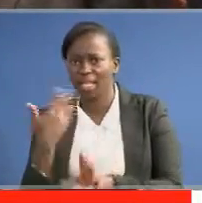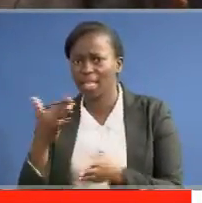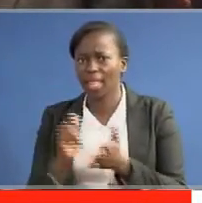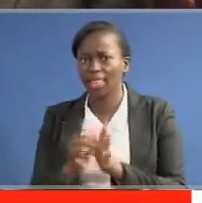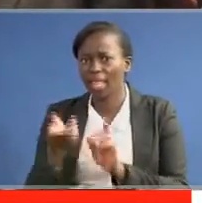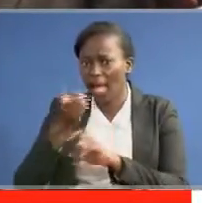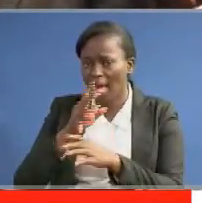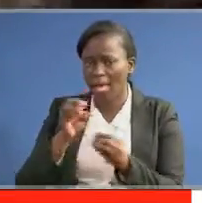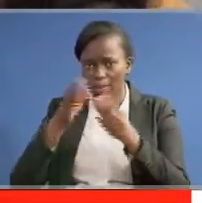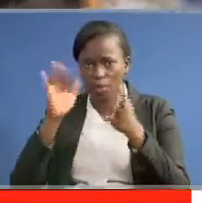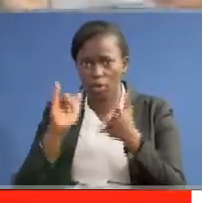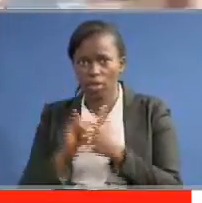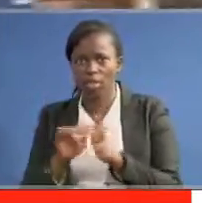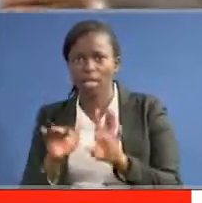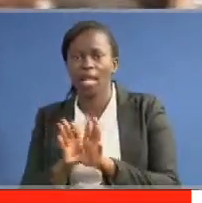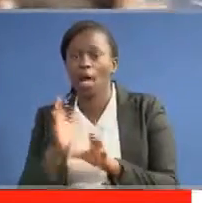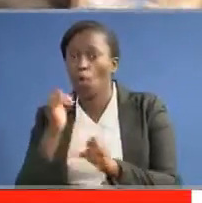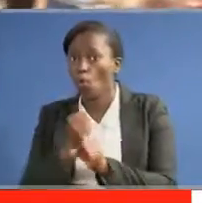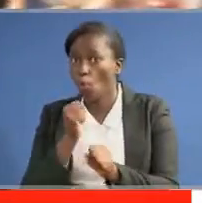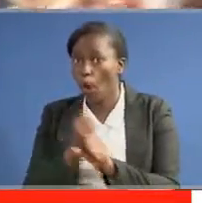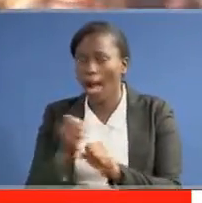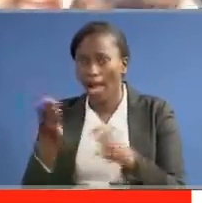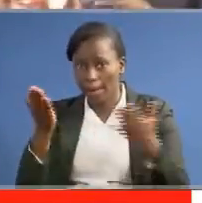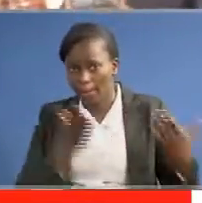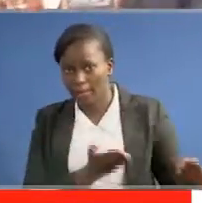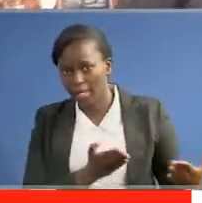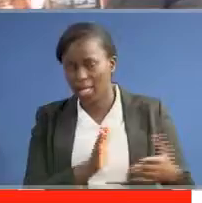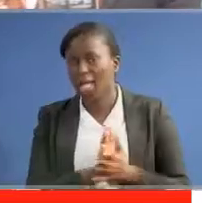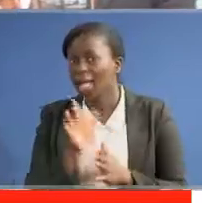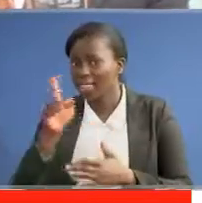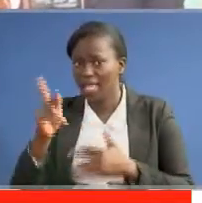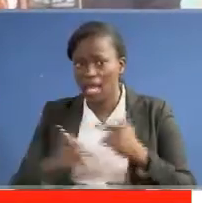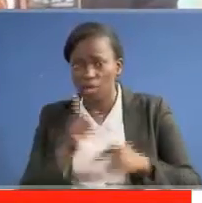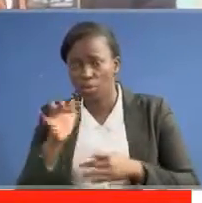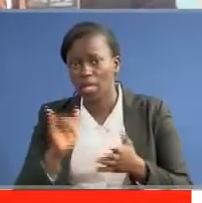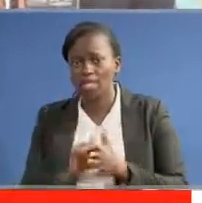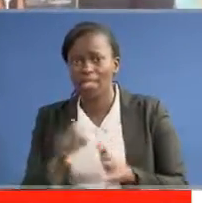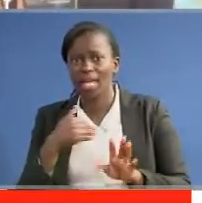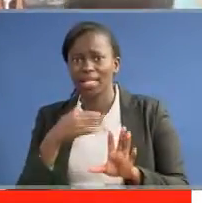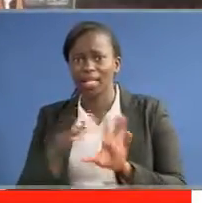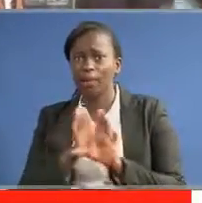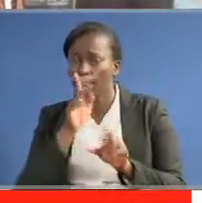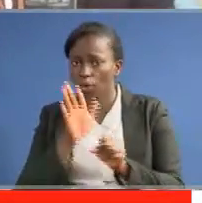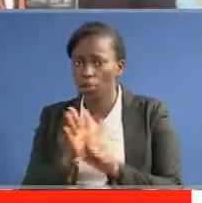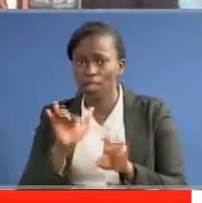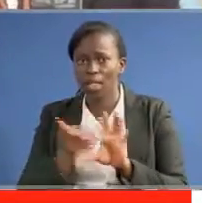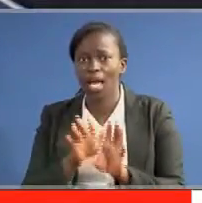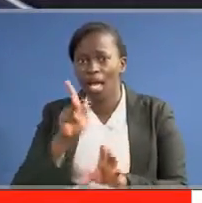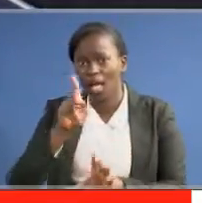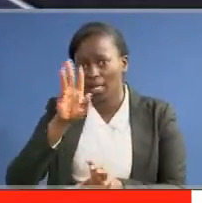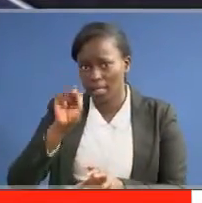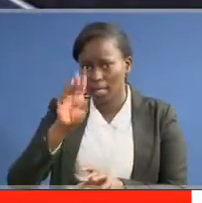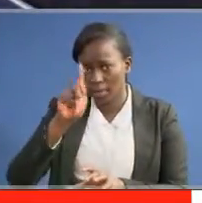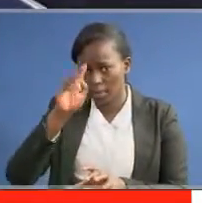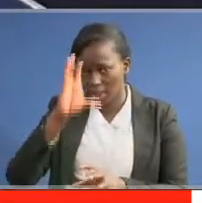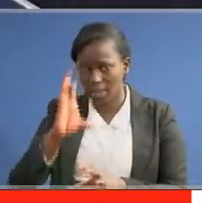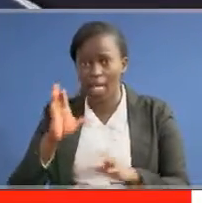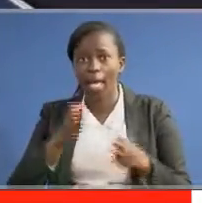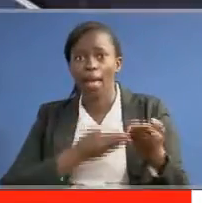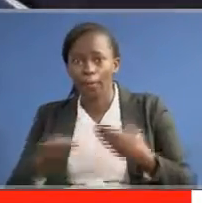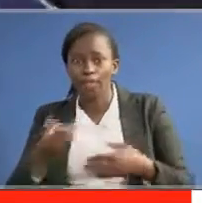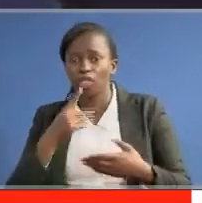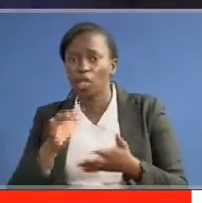katika kuleta fursa za kazi. Ajenda hii inatiliwa manani na shirika la kitaifa la kibiashara